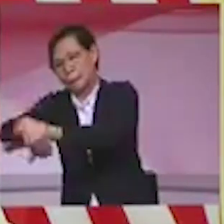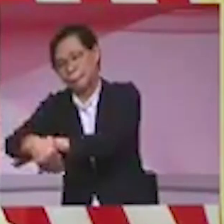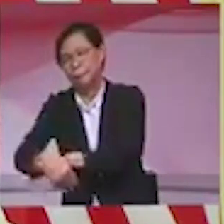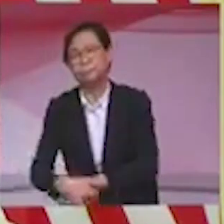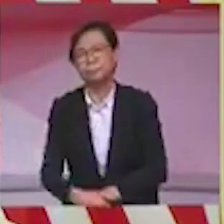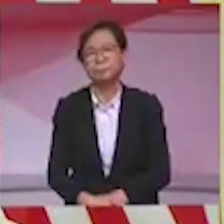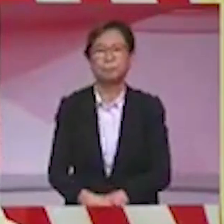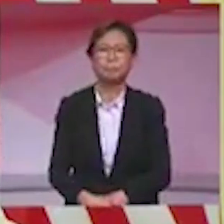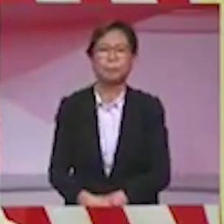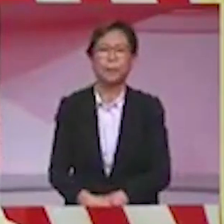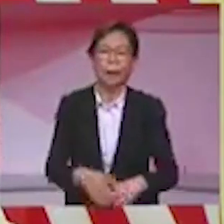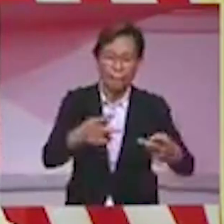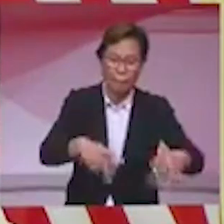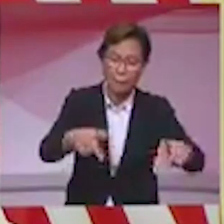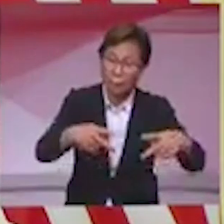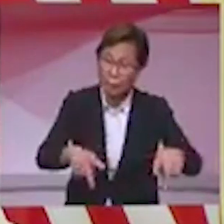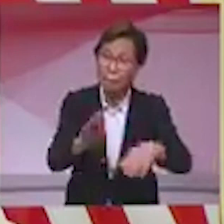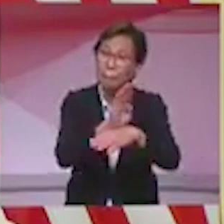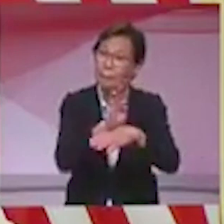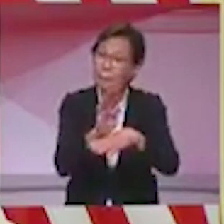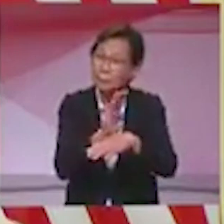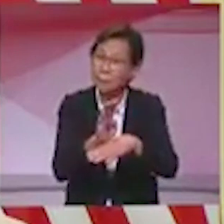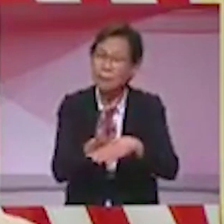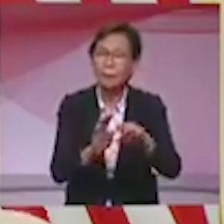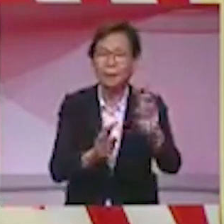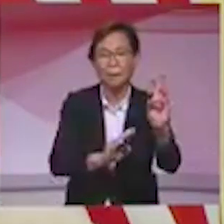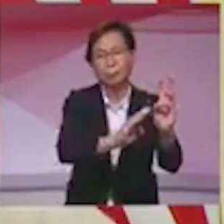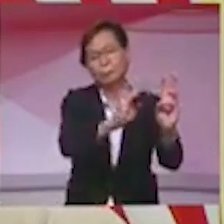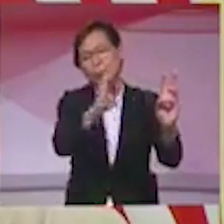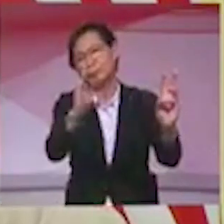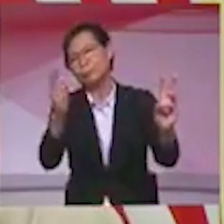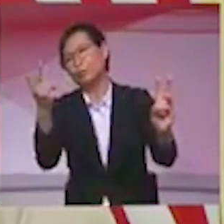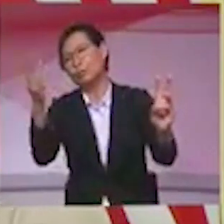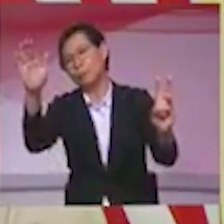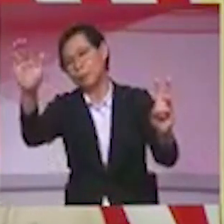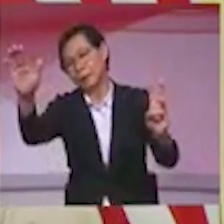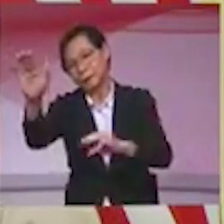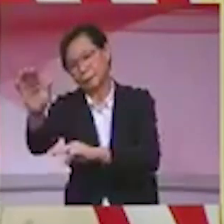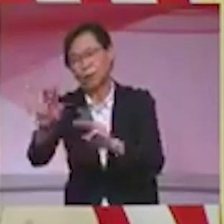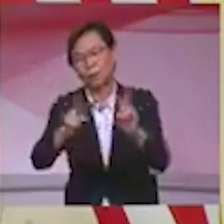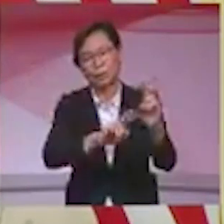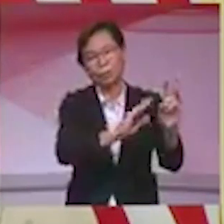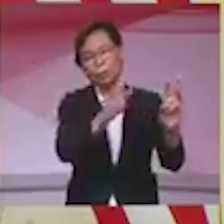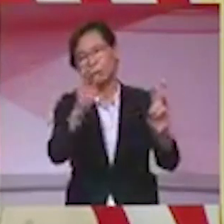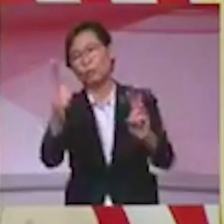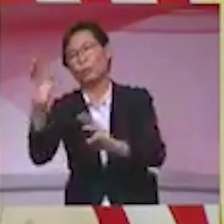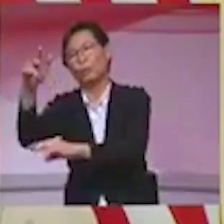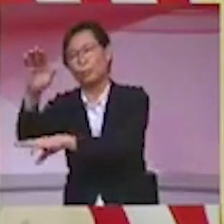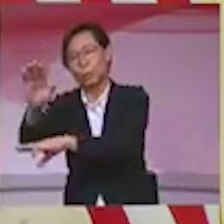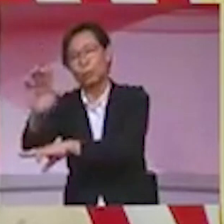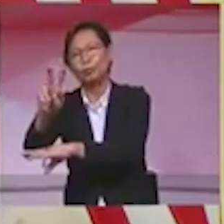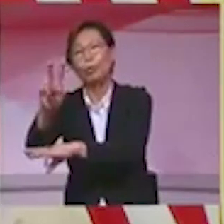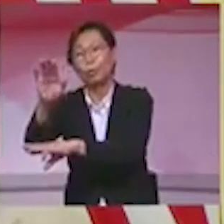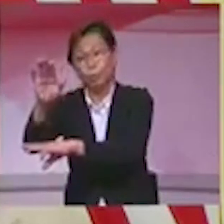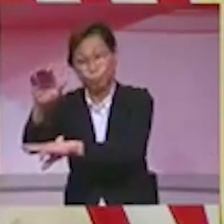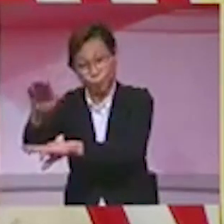waktu operasi pasar harian dan ntar 6 Pagi hingga dua petang saja Yamanaka